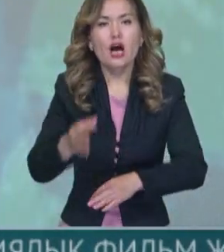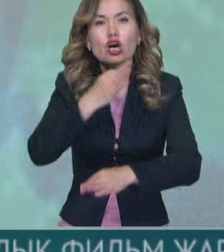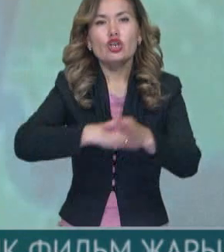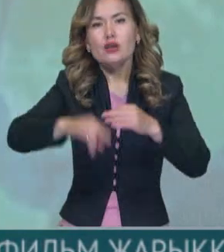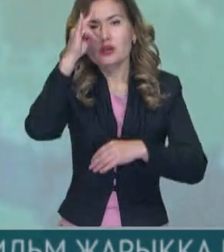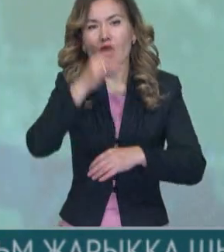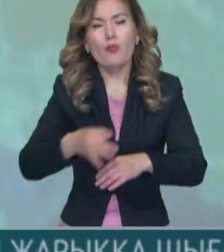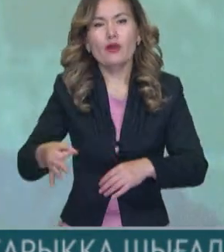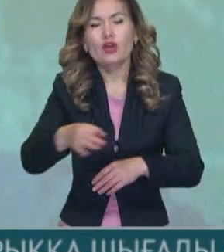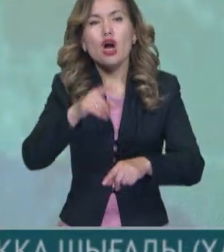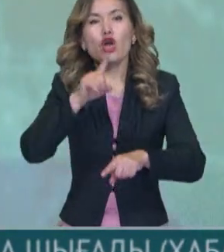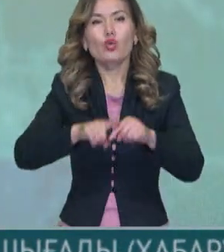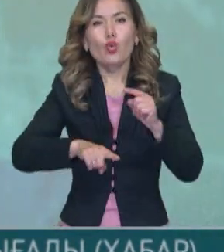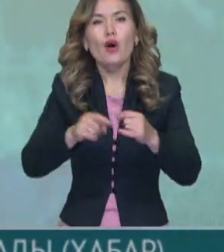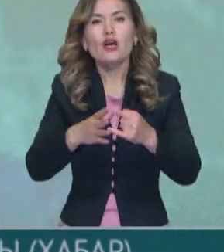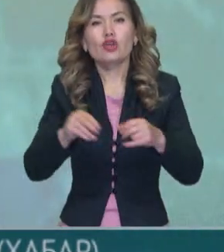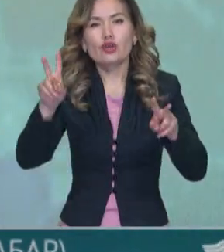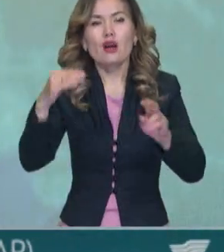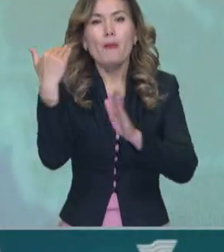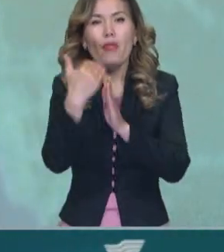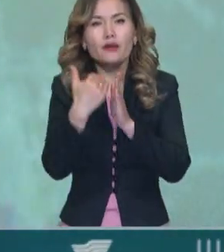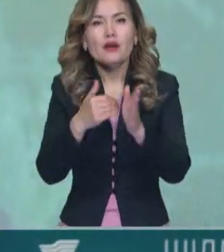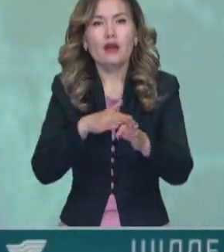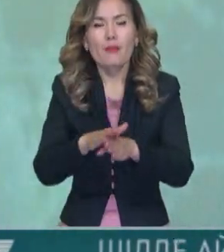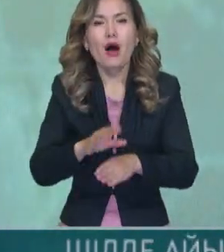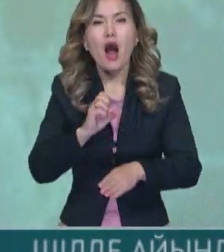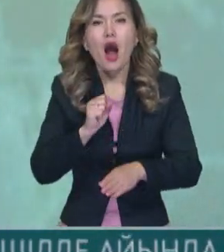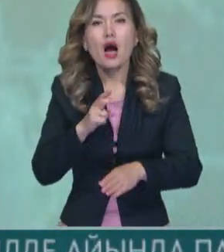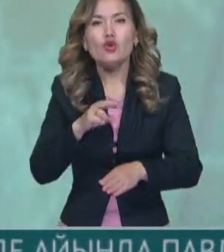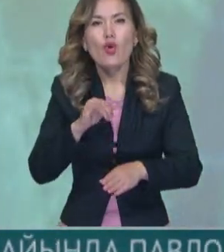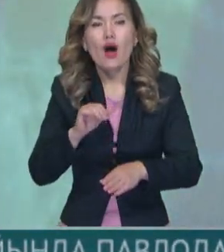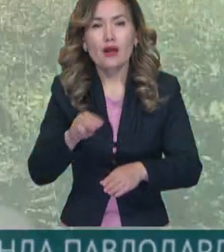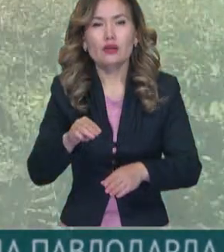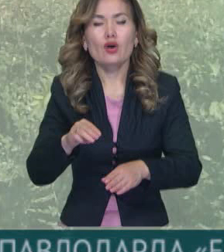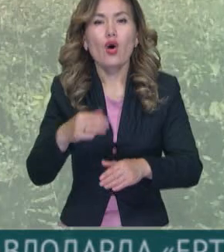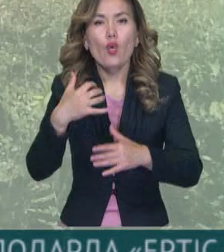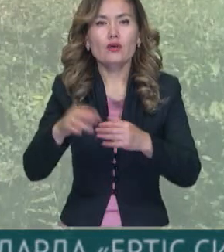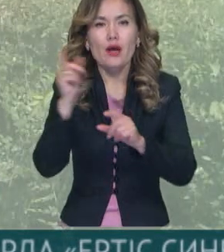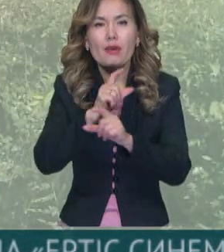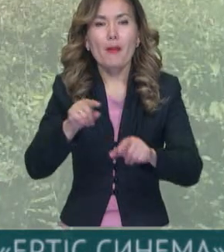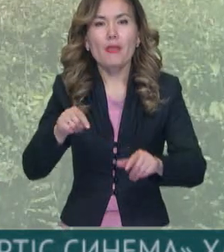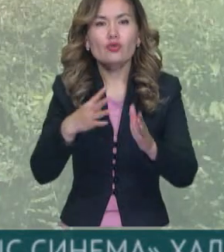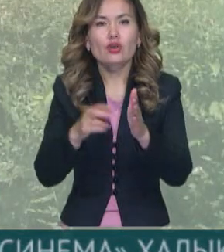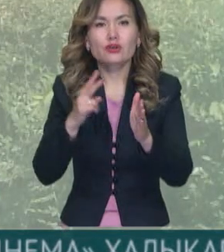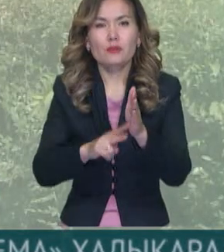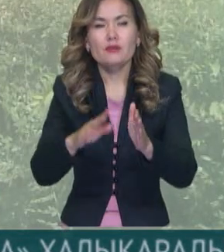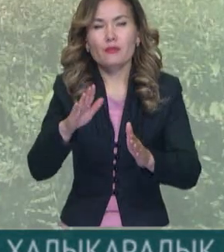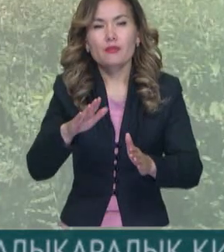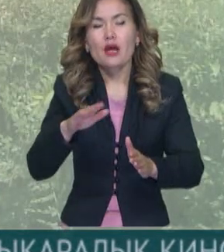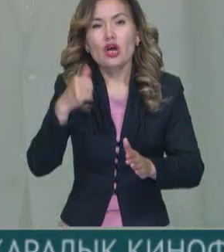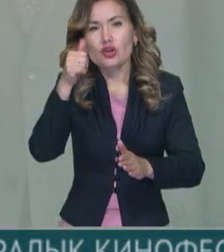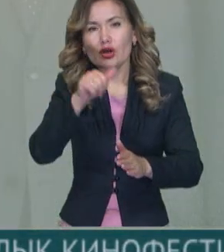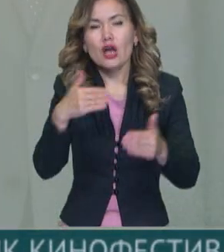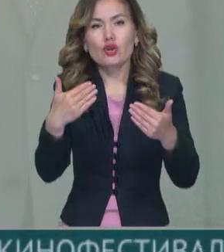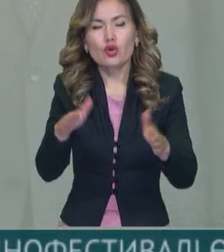Шығыс Қазақстан облысында туған жер бағдарламасы қарқын алып келеді. Ақсуат орта мектебінің 1975 жылғы түлегі ұстаз, ғалым,